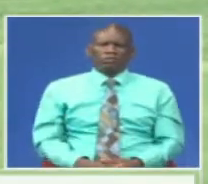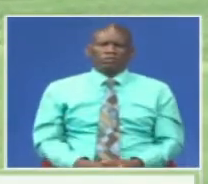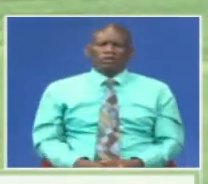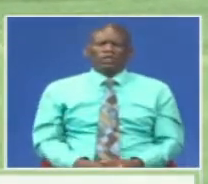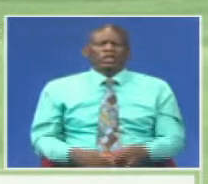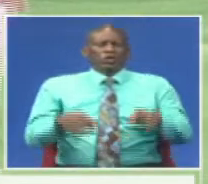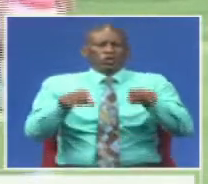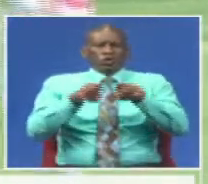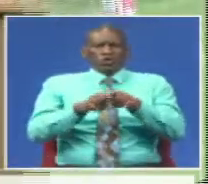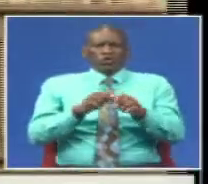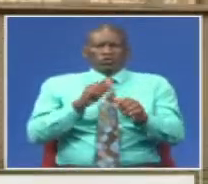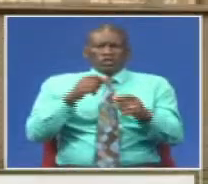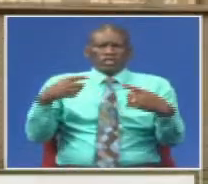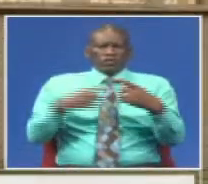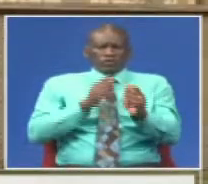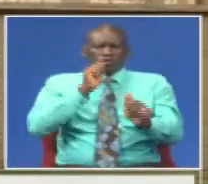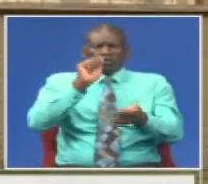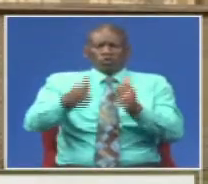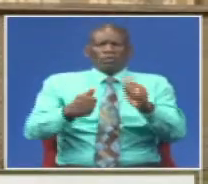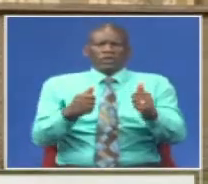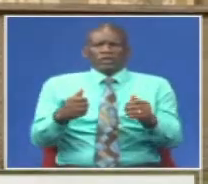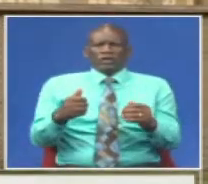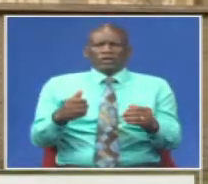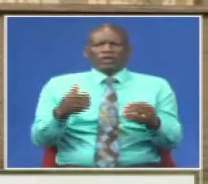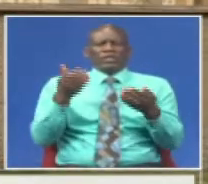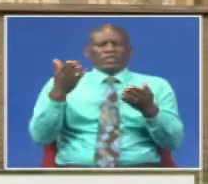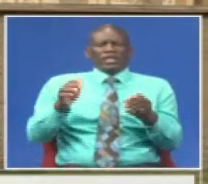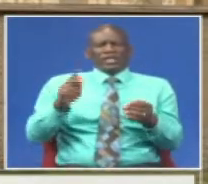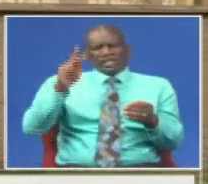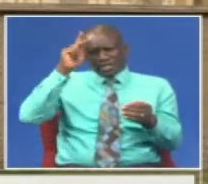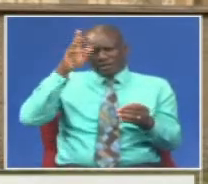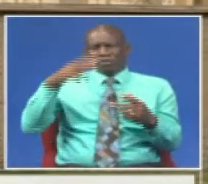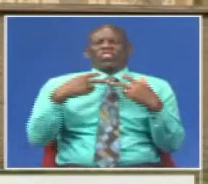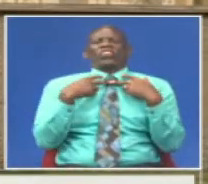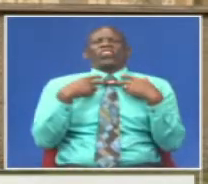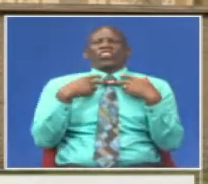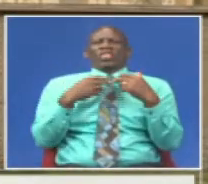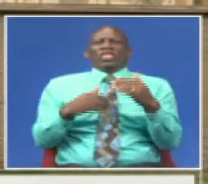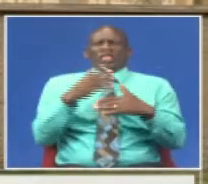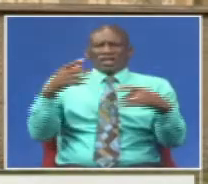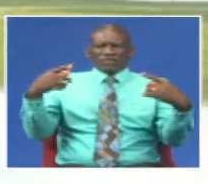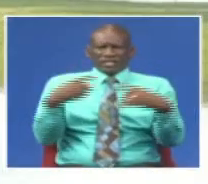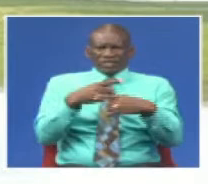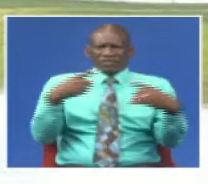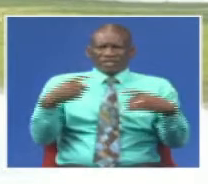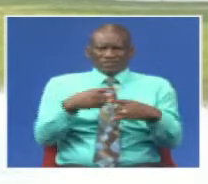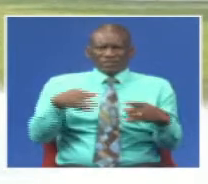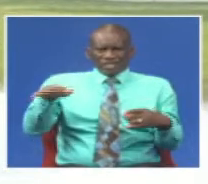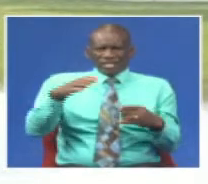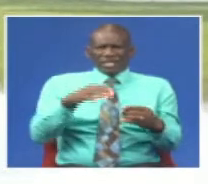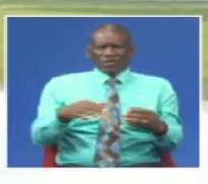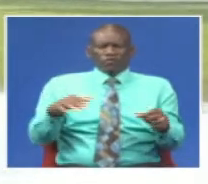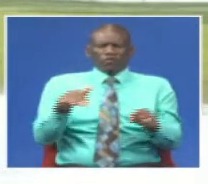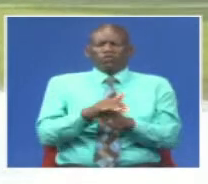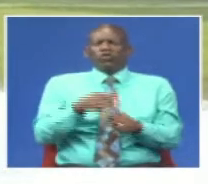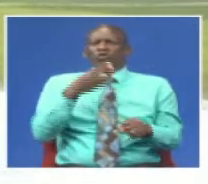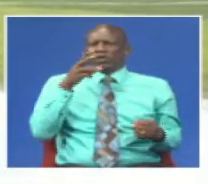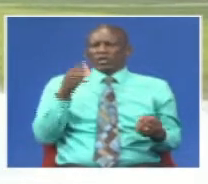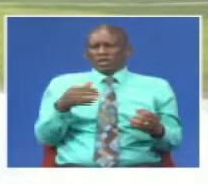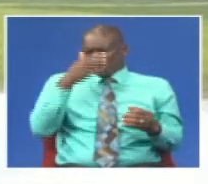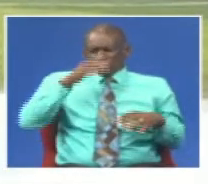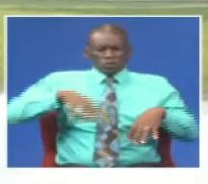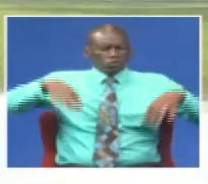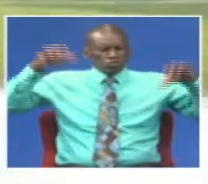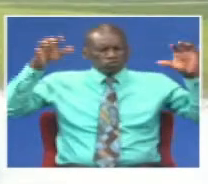Na hatimaye, michezo tofauti imekwama katika kaunti ya Kiambu baada ya nyuga mbalimbali kujaa maji yaliyotuama kutokana na